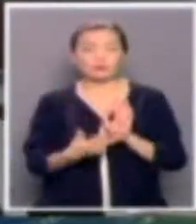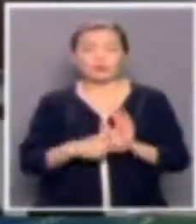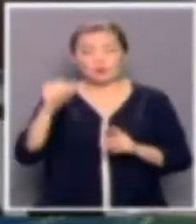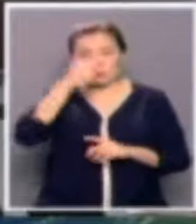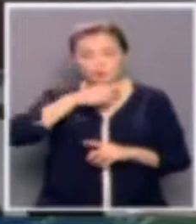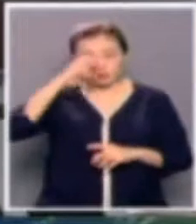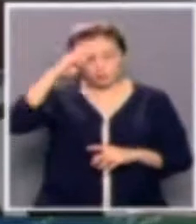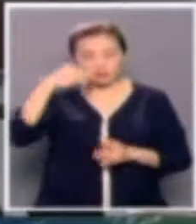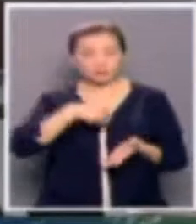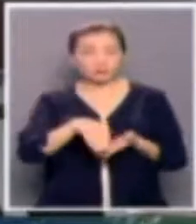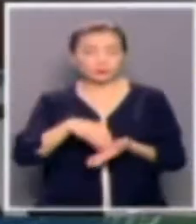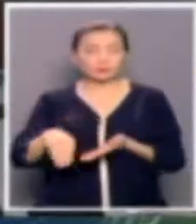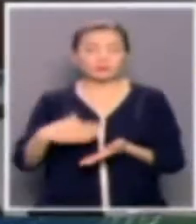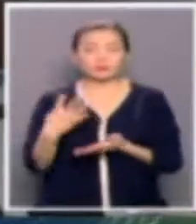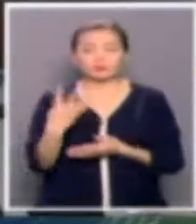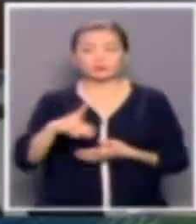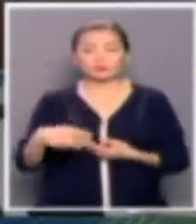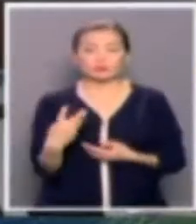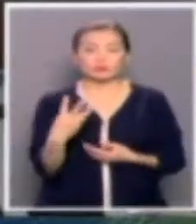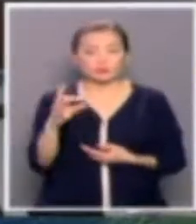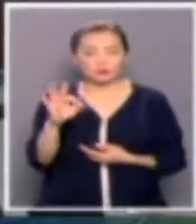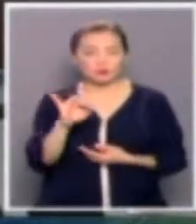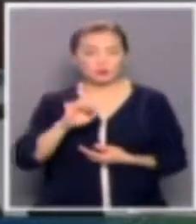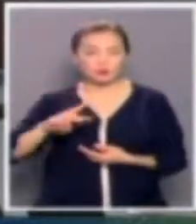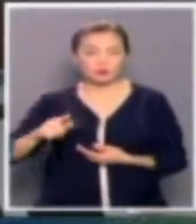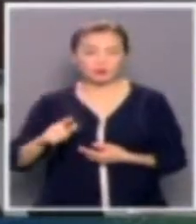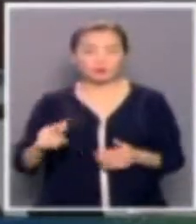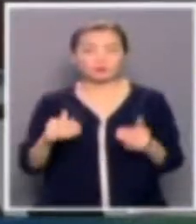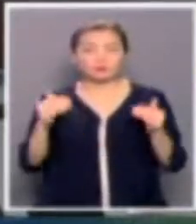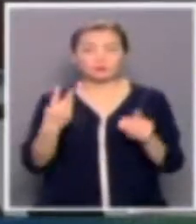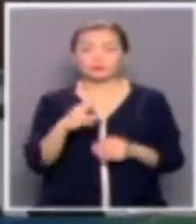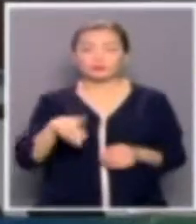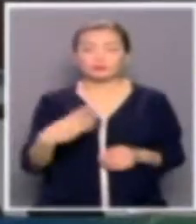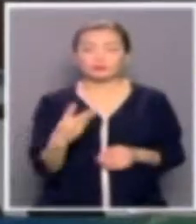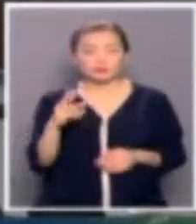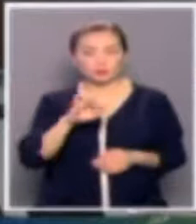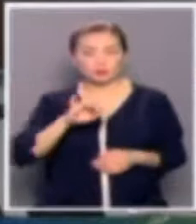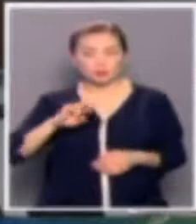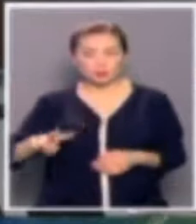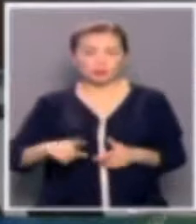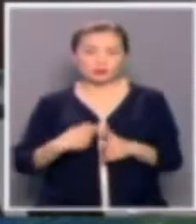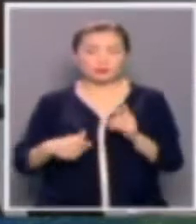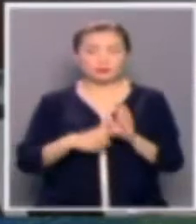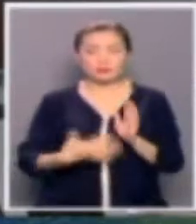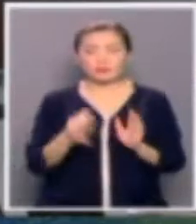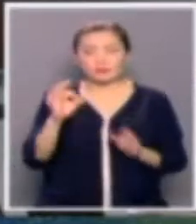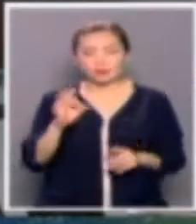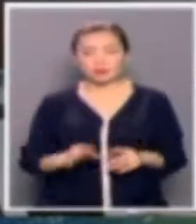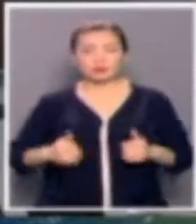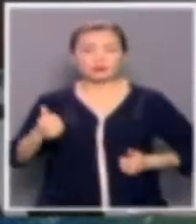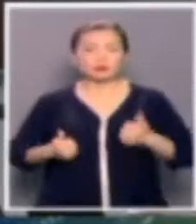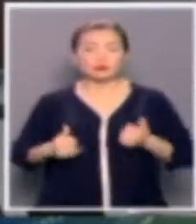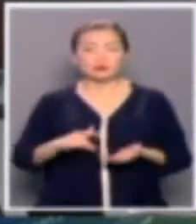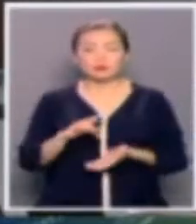жылы мемлекеттік сатып алудың көлемі 4,4 триллион теңге болды. Оның 3,3 триллионы немесе 75%